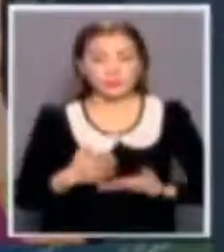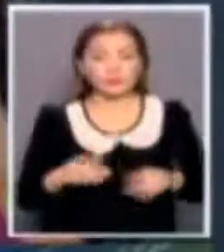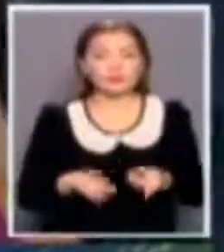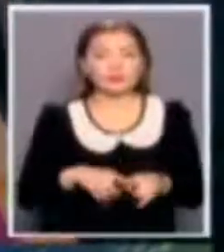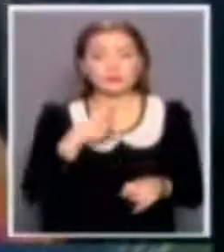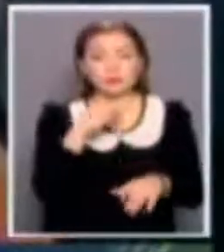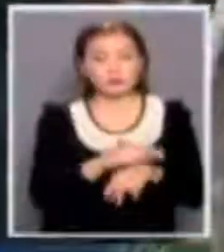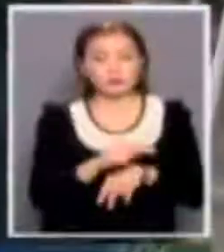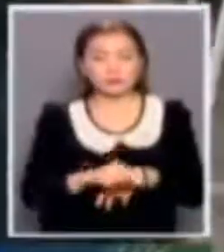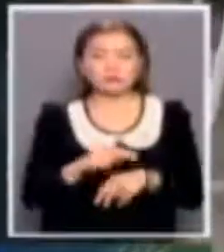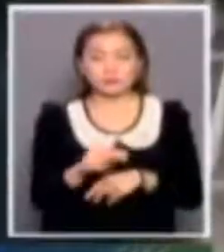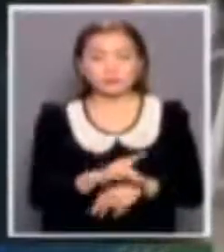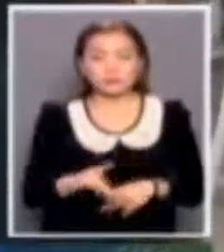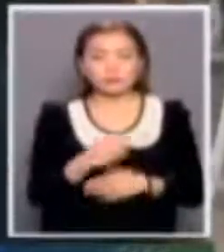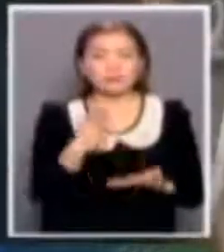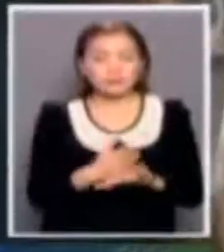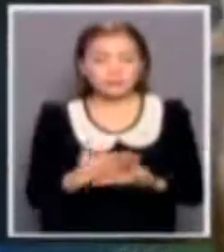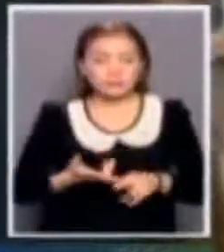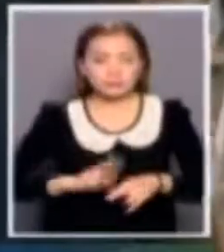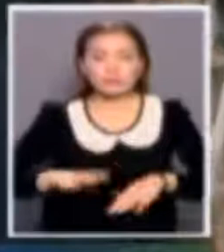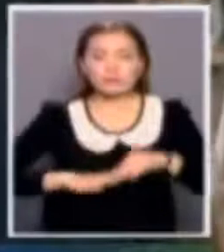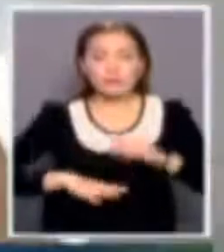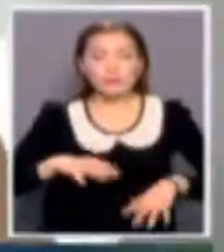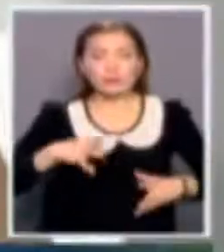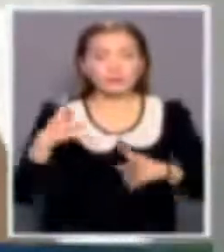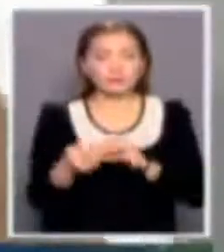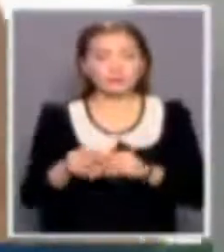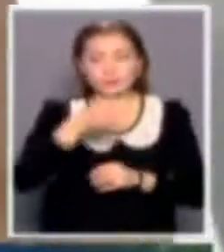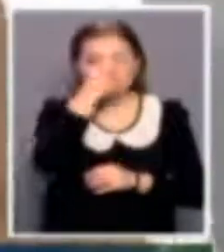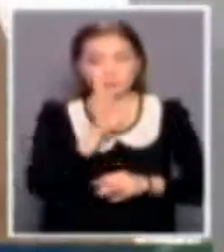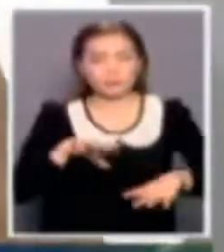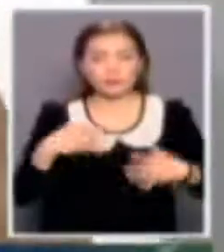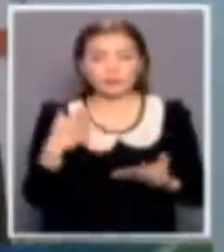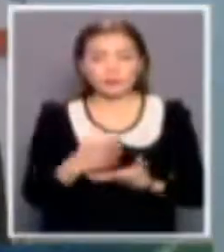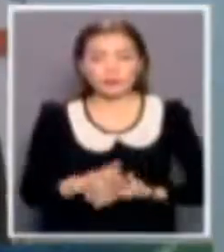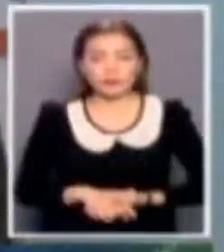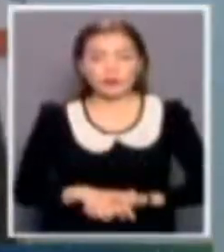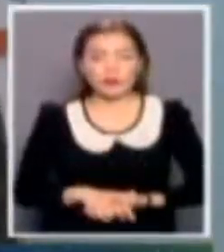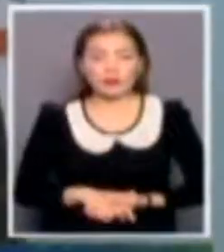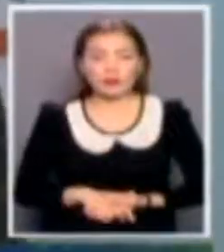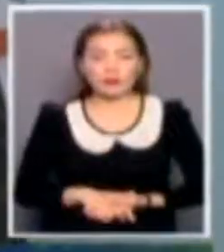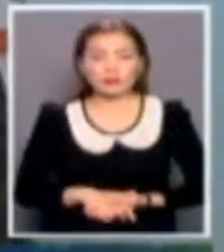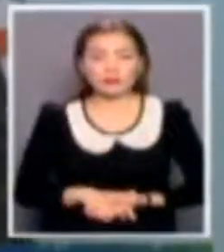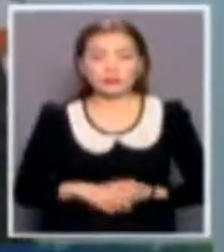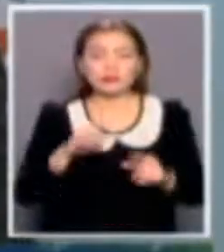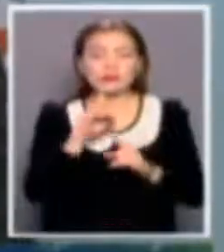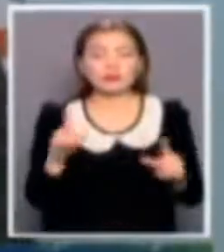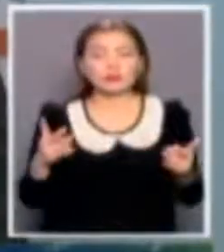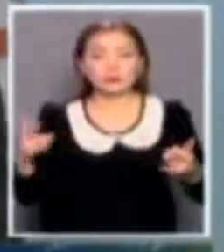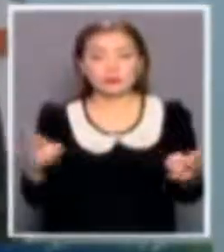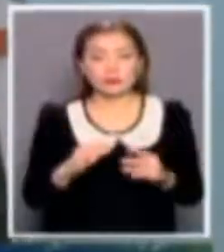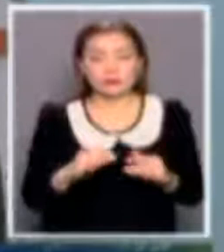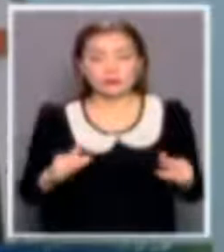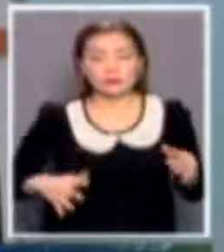Дефектолог, логопед, мамандар аймағы тағы бар. Мұнда мамандардың барлығы кәсіби дайындықтан өткен. Бұл жерде жаңағы айтқан ерекше оқытуды қажет